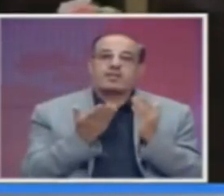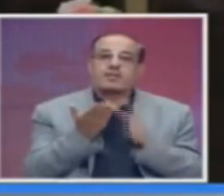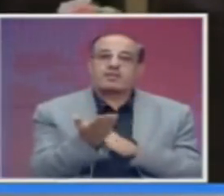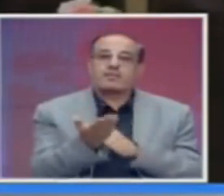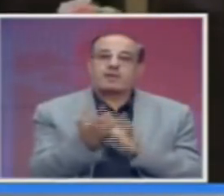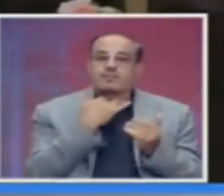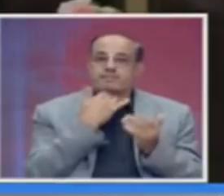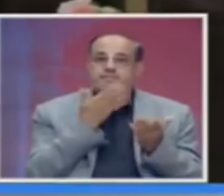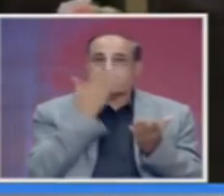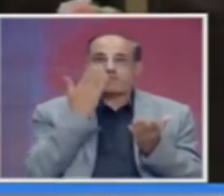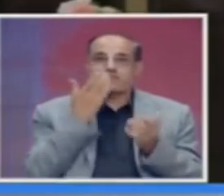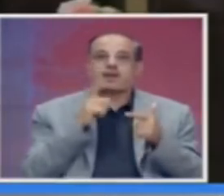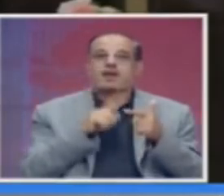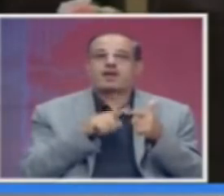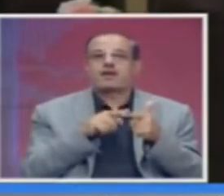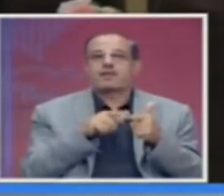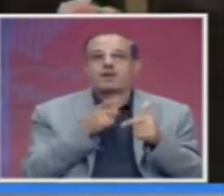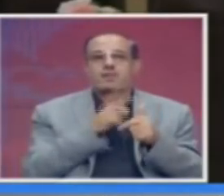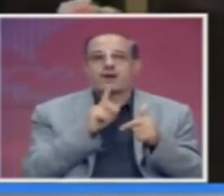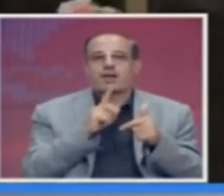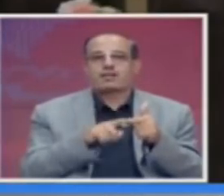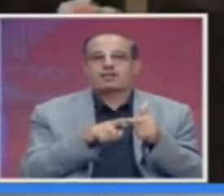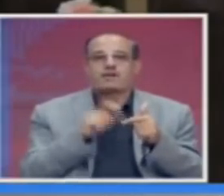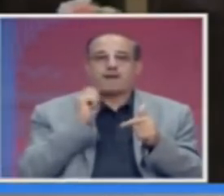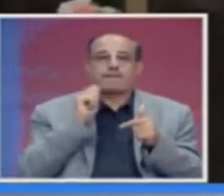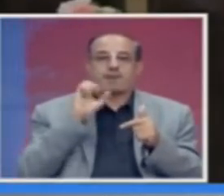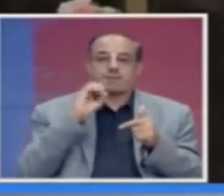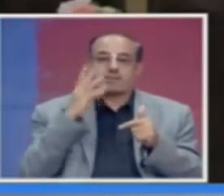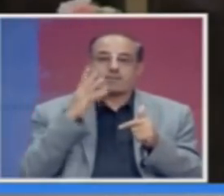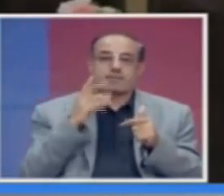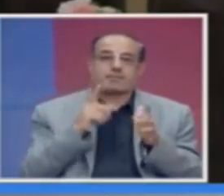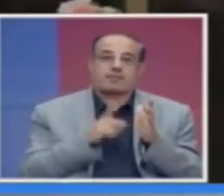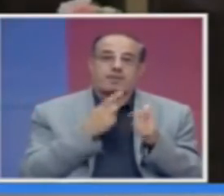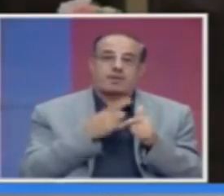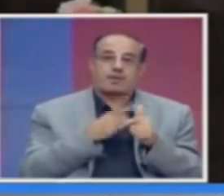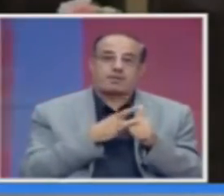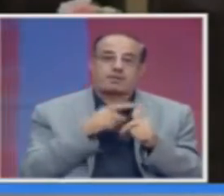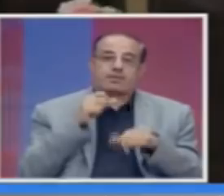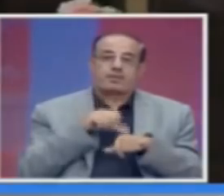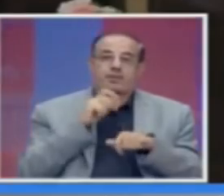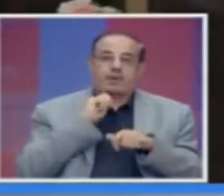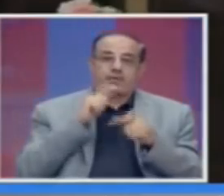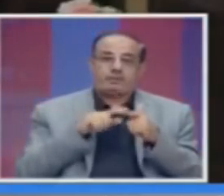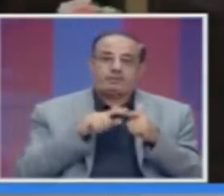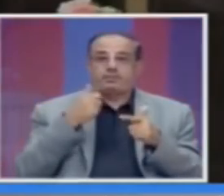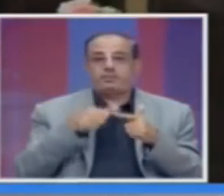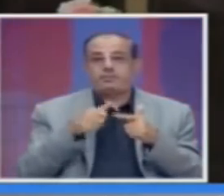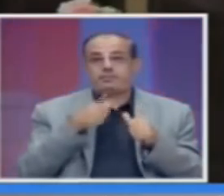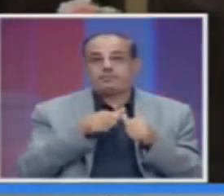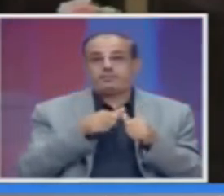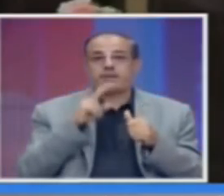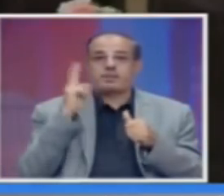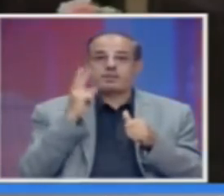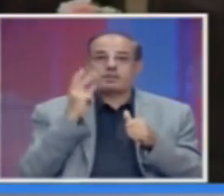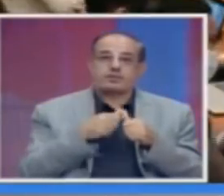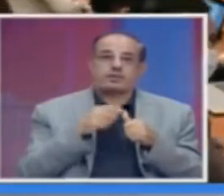إن هو في المرحلة الثانية، فبنقول له إن المحافظات الـ14 بتاعة المرحلة الأولى هي هذه المحافظات، وعليك إن أنت تنتظر